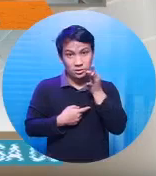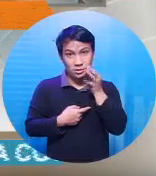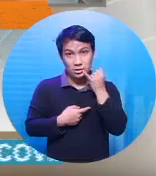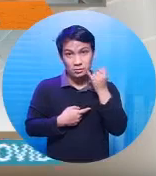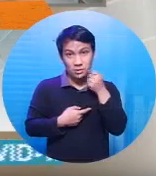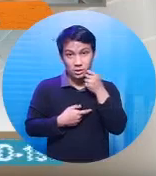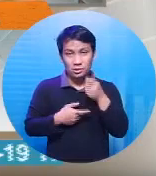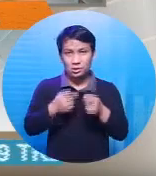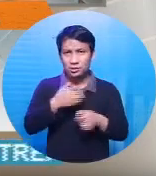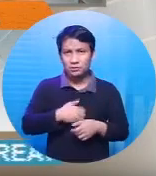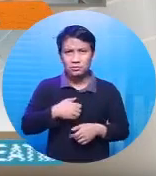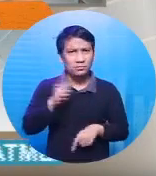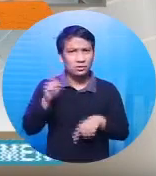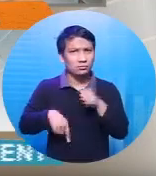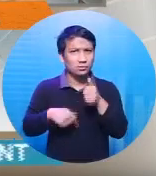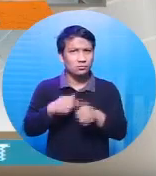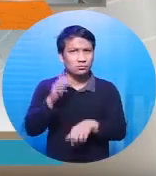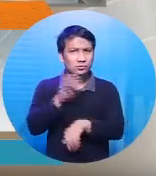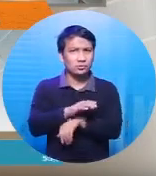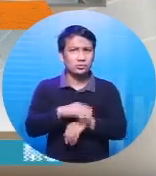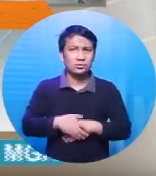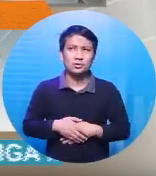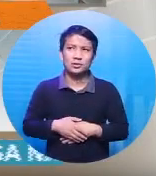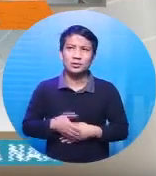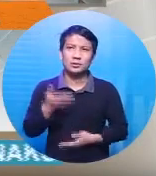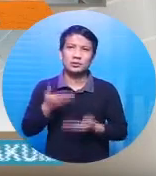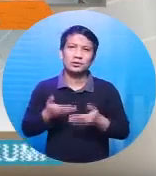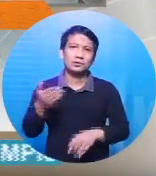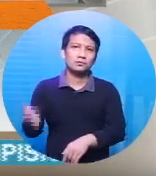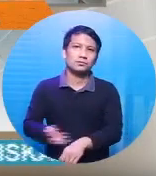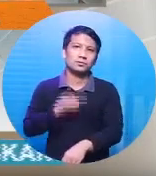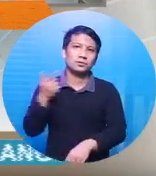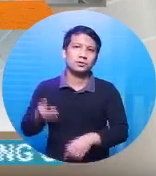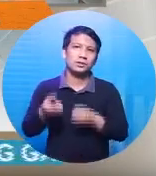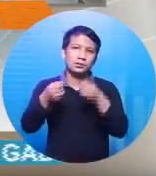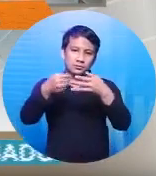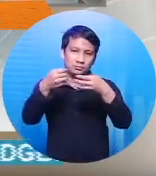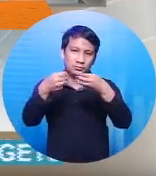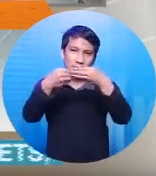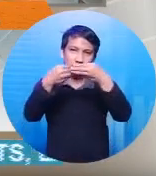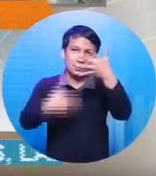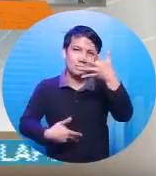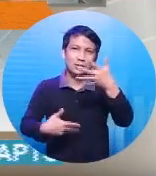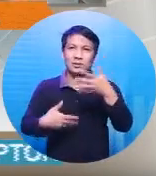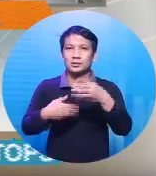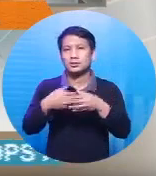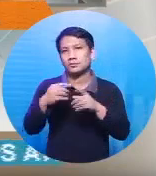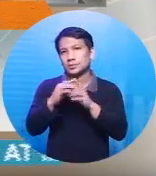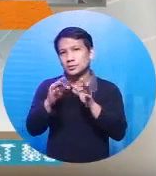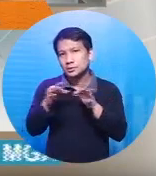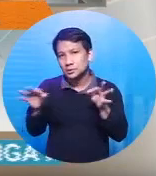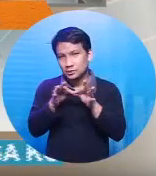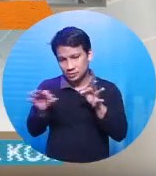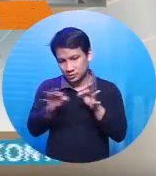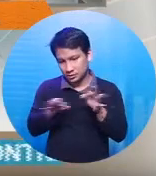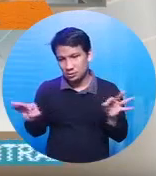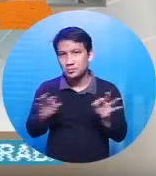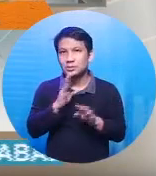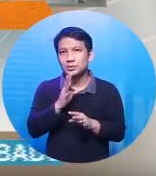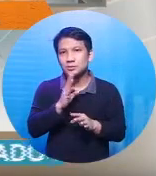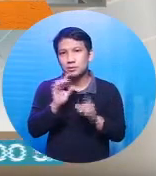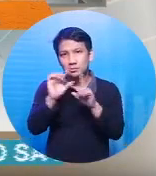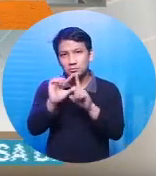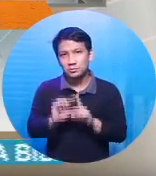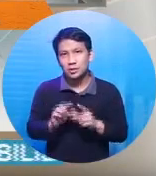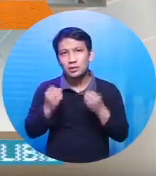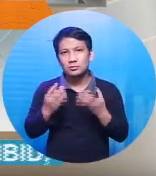cyber libel, ilang taon mo yung pagkakulong? Sir, medyo mahaba po kasi marami po siyang sinabing statements and marami siyang means of publication. Siguro